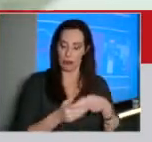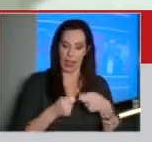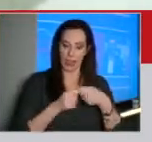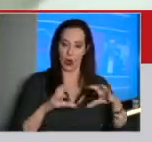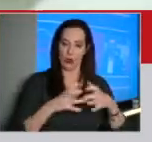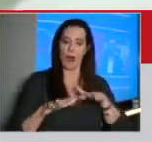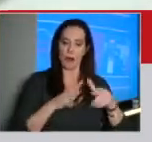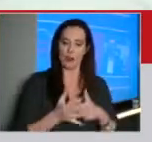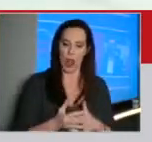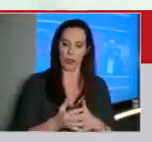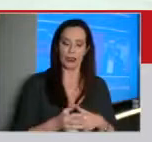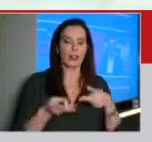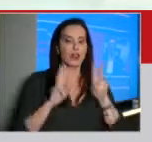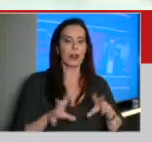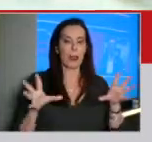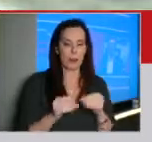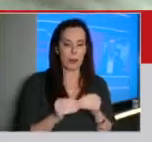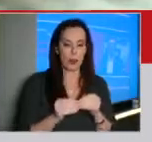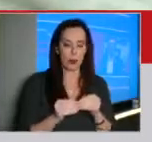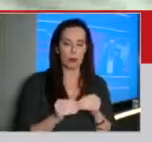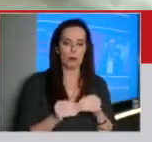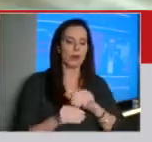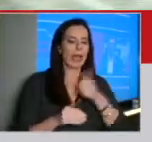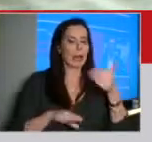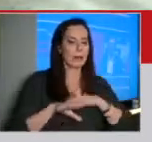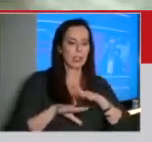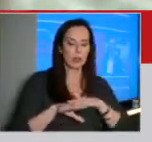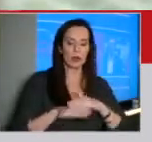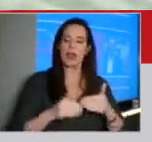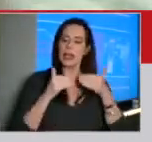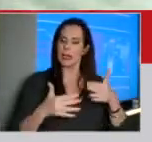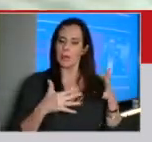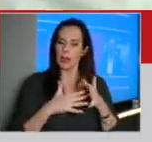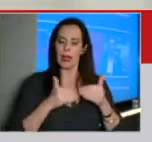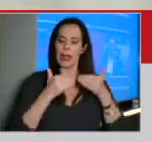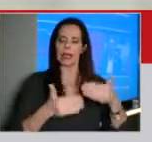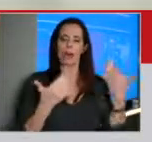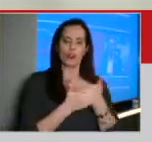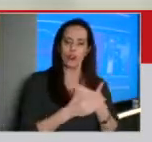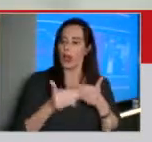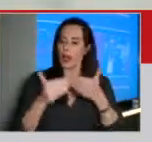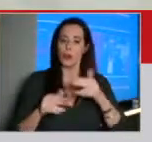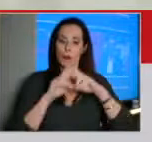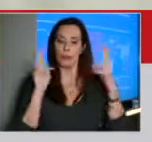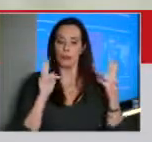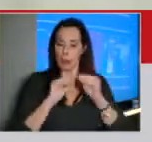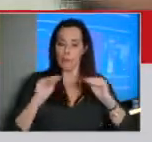חברה ממשלתית, שאפשר באמצעותה באופן הכי מקצועי לקדם מחקרים, לקדם חדשנות, לקדם את עולם